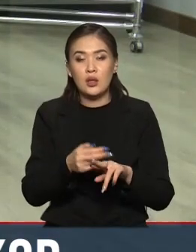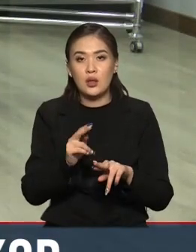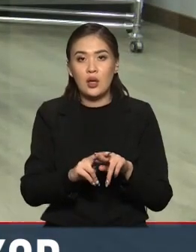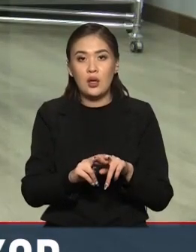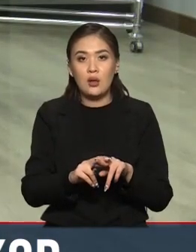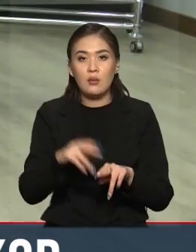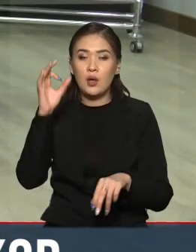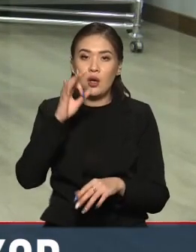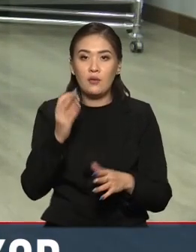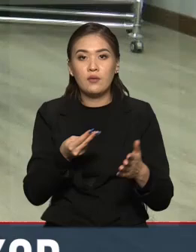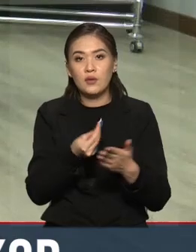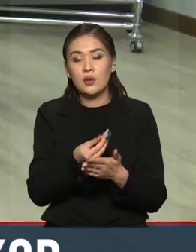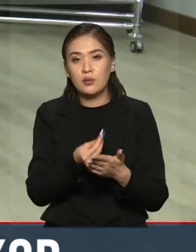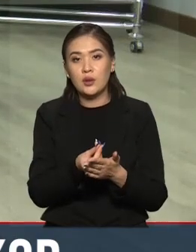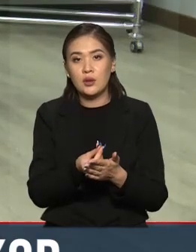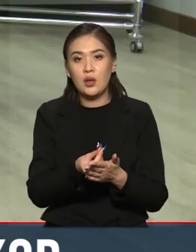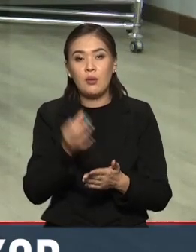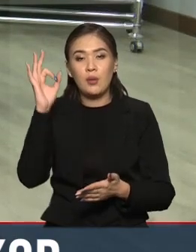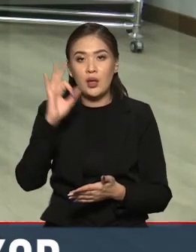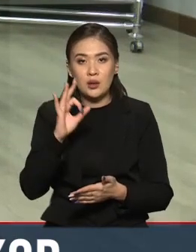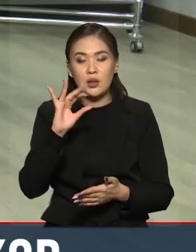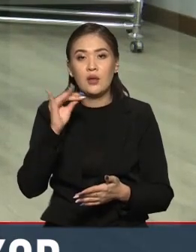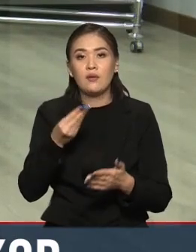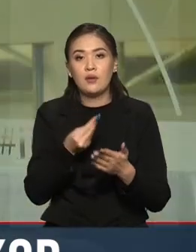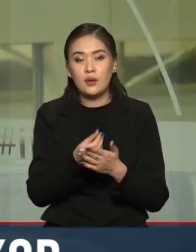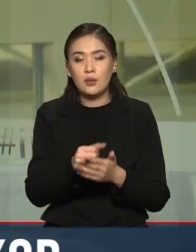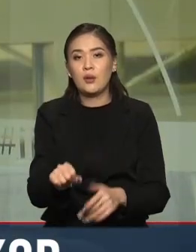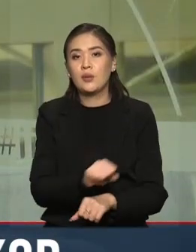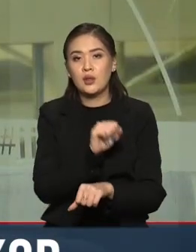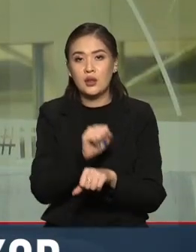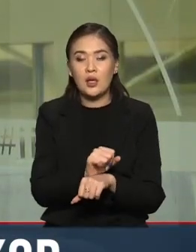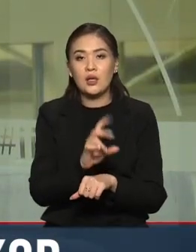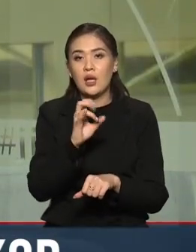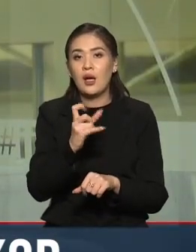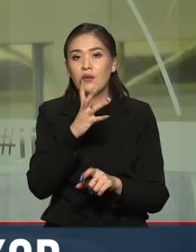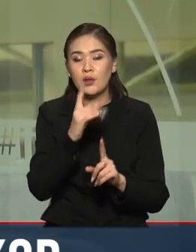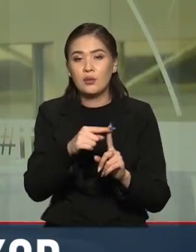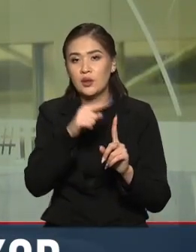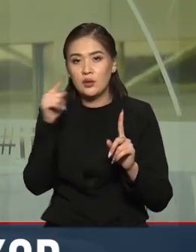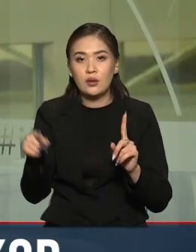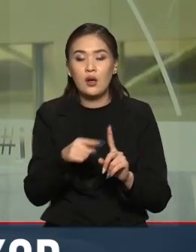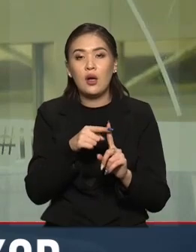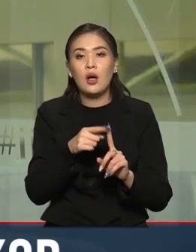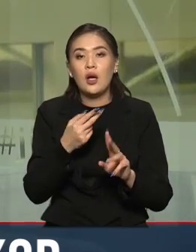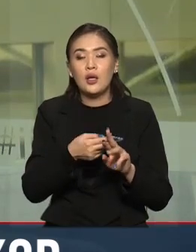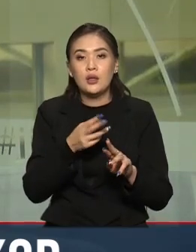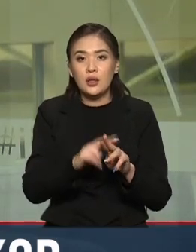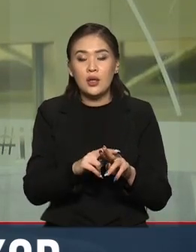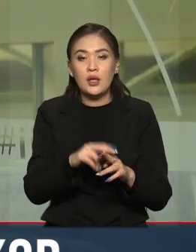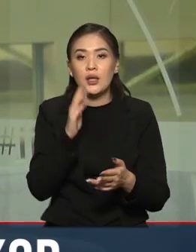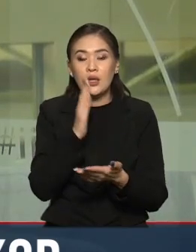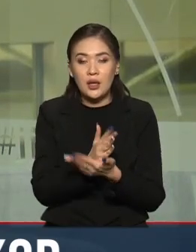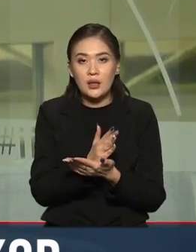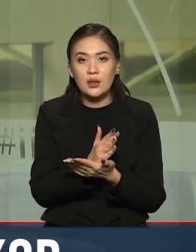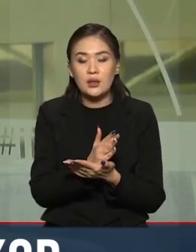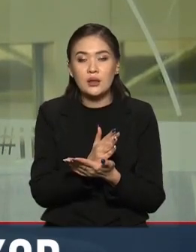процентов или выплаты тоже? Начисление процентов и выплаты. Угу. Приостановить на этот период. Такая. Заморозка на этот период. То есть есть